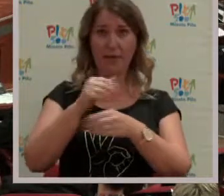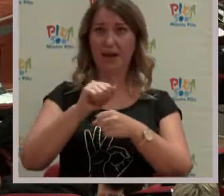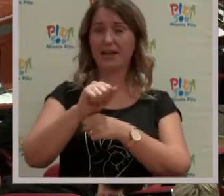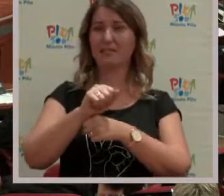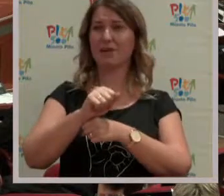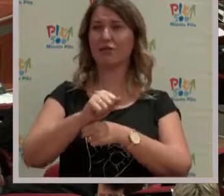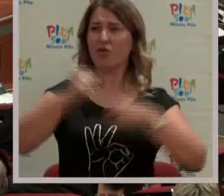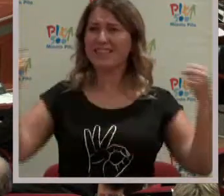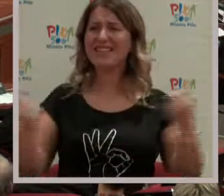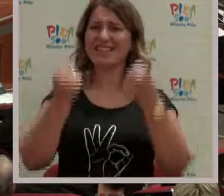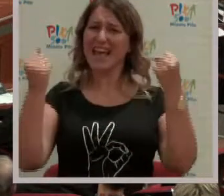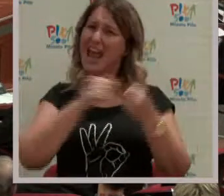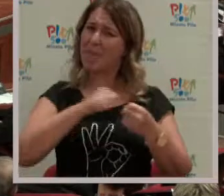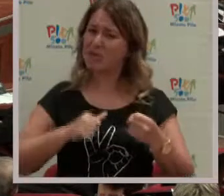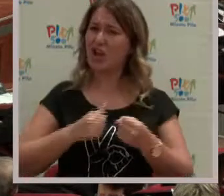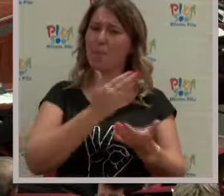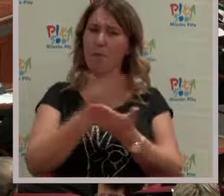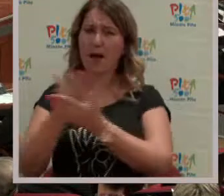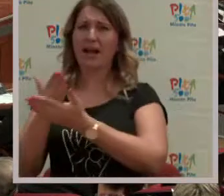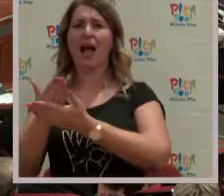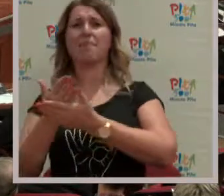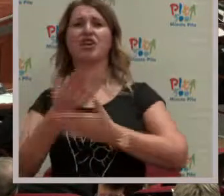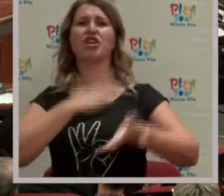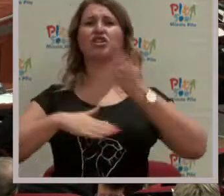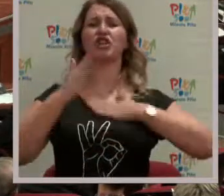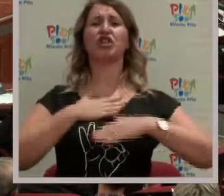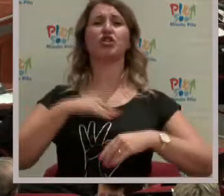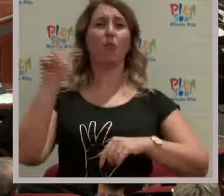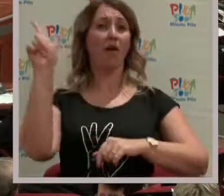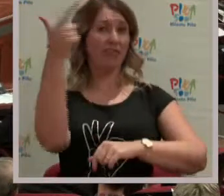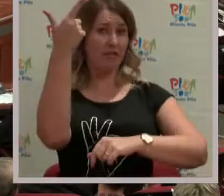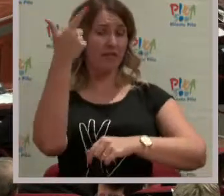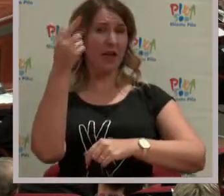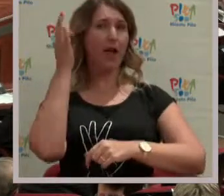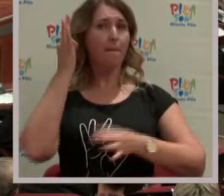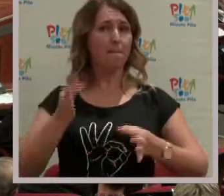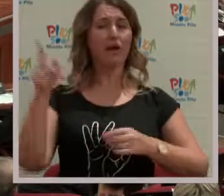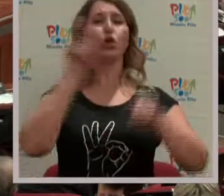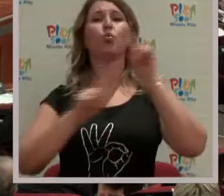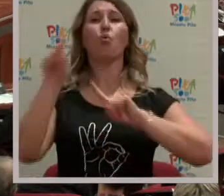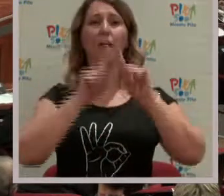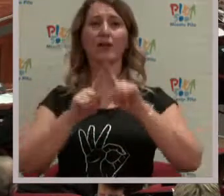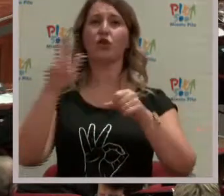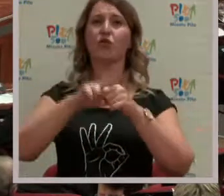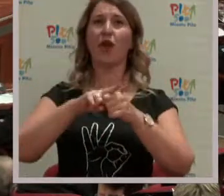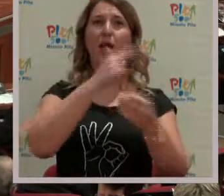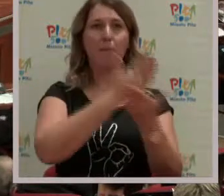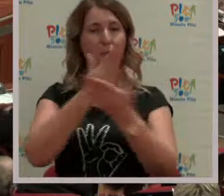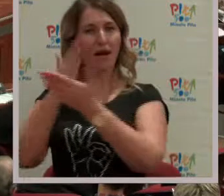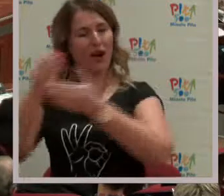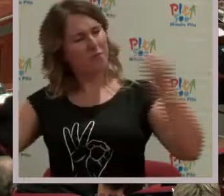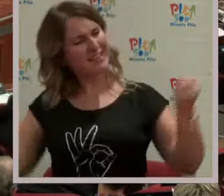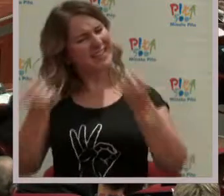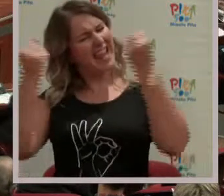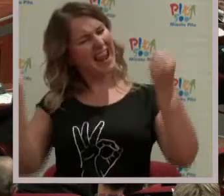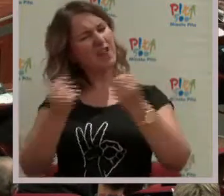aktywna i cieszę się, że są dwie panie tłumaczki, które je spinają. I myślę, że też to jest